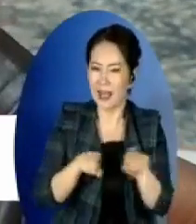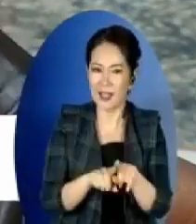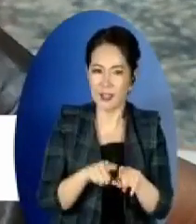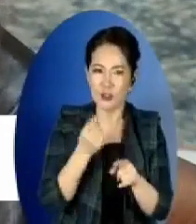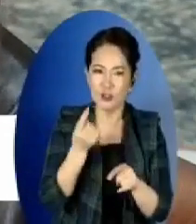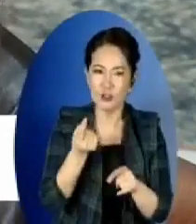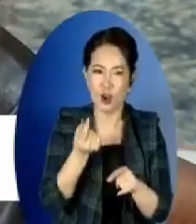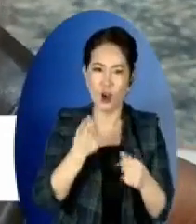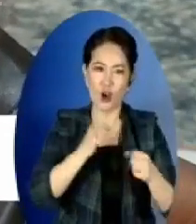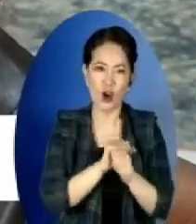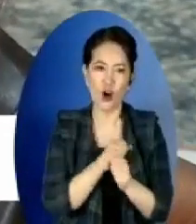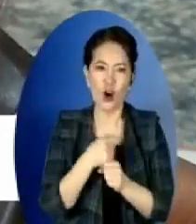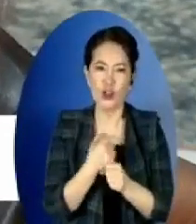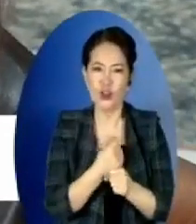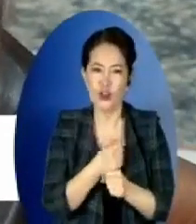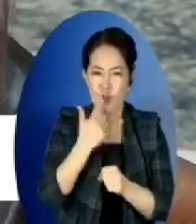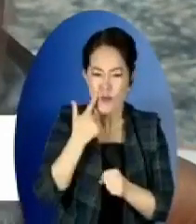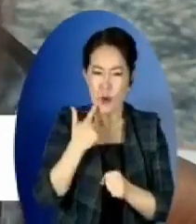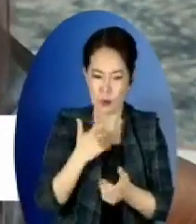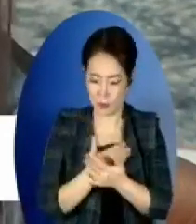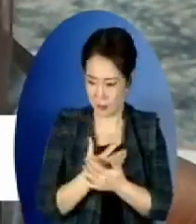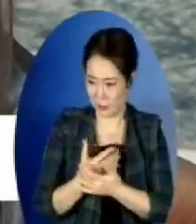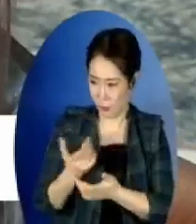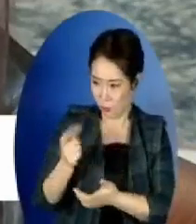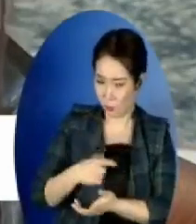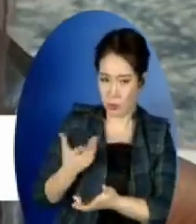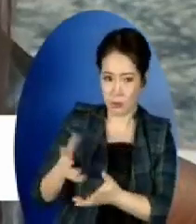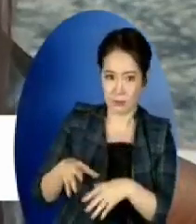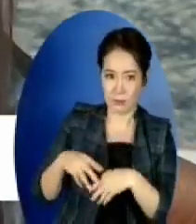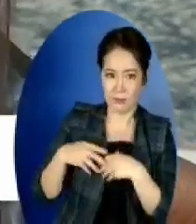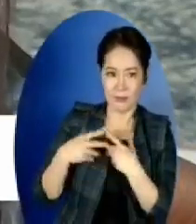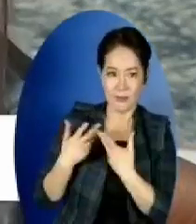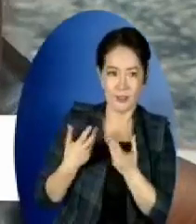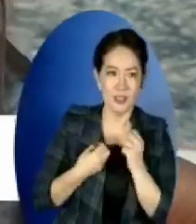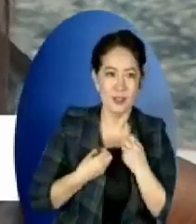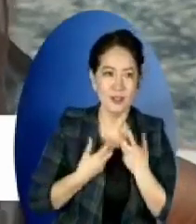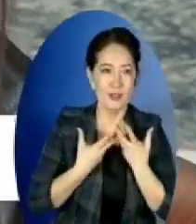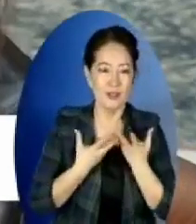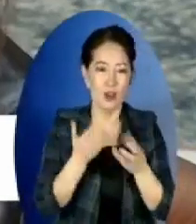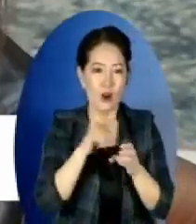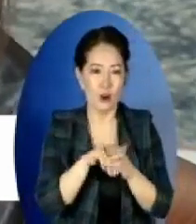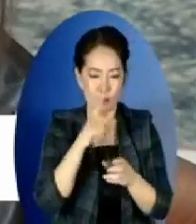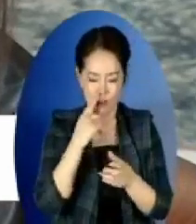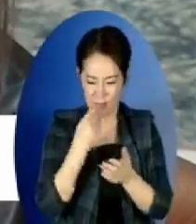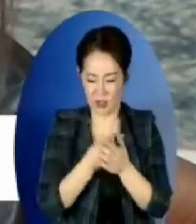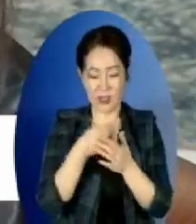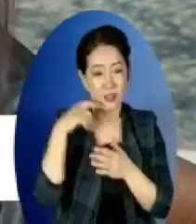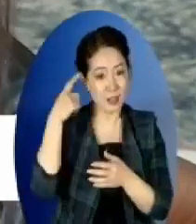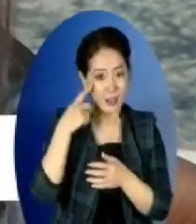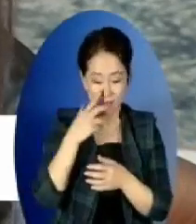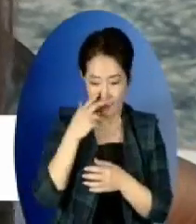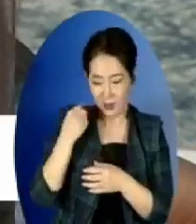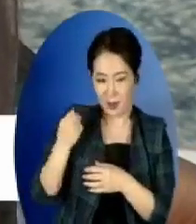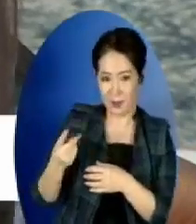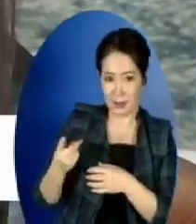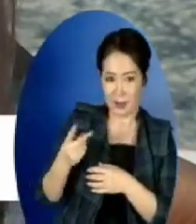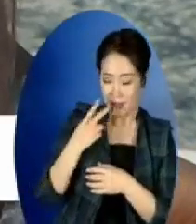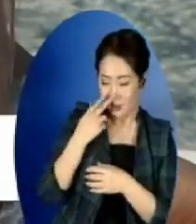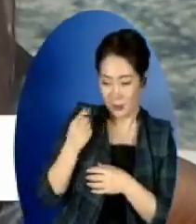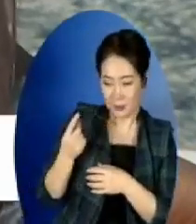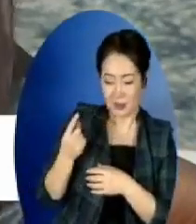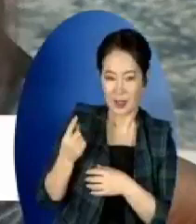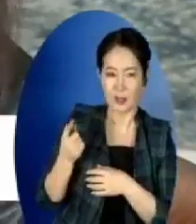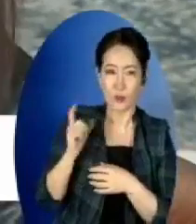ингээд жоохон ч гэсэн ингээд хөдөлмөр байна тий. Гэт ингээд цаанаасаа ингээд мэдрэгдэт байгаа байхгүй бүр тэр тийш ингээд ормоор санагдаад. Тэгээд хүмүүстэйгээ